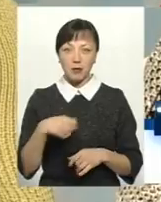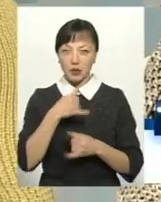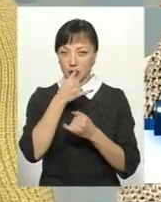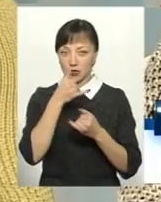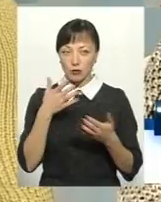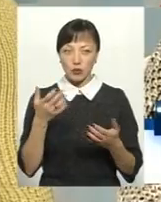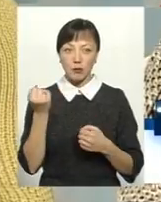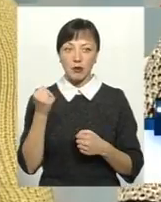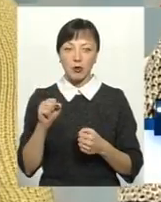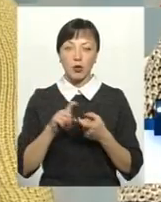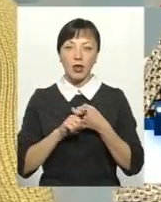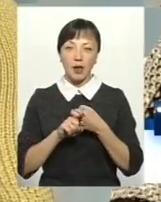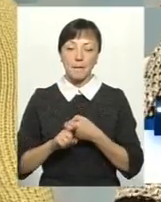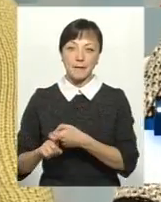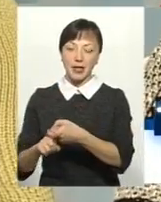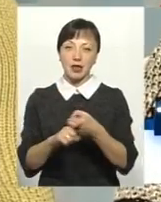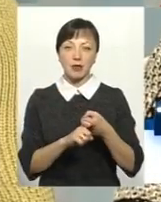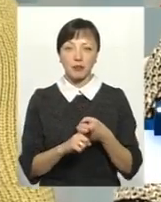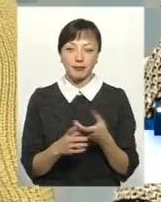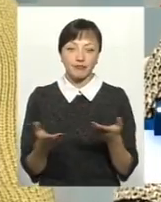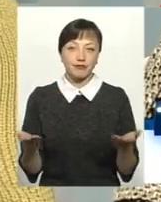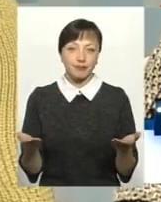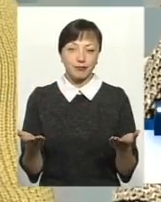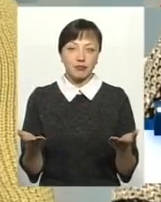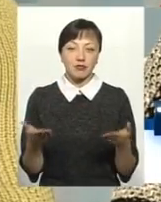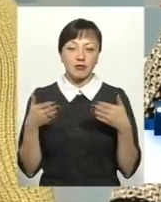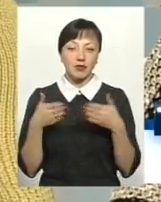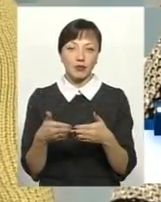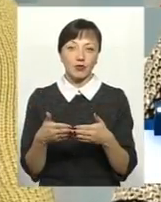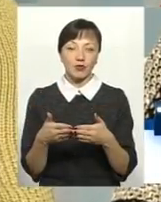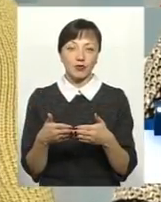сможем побороть эпидемию. То есть бумеранг. Понимаете, такой,